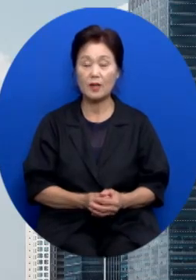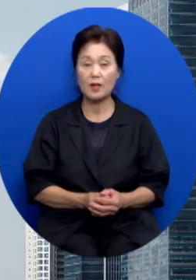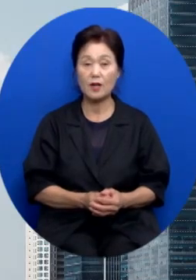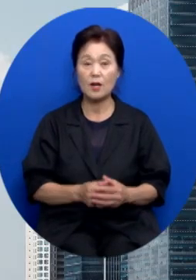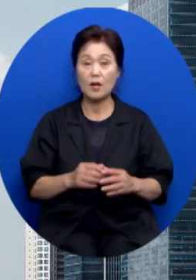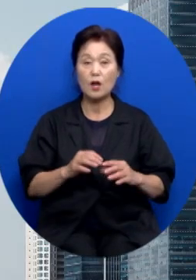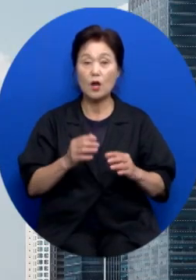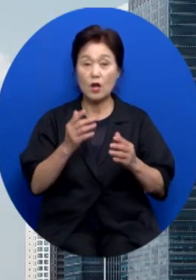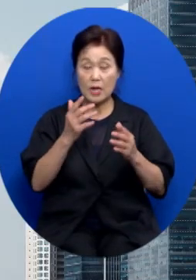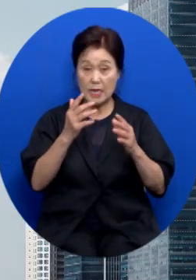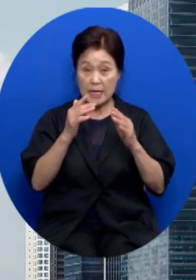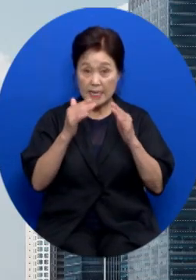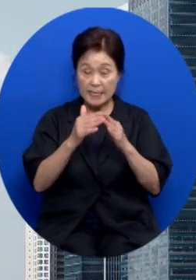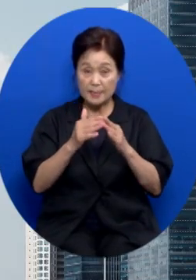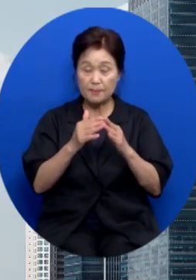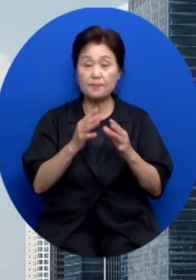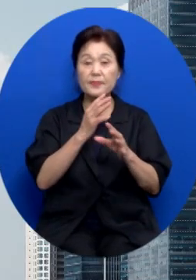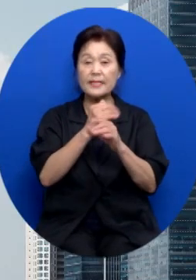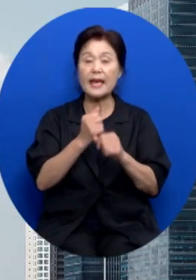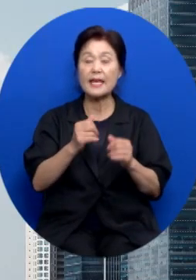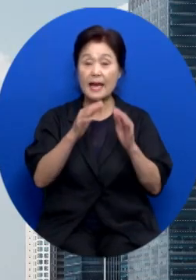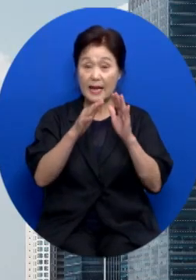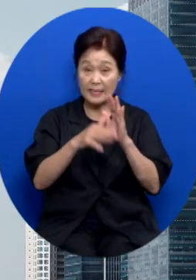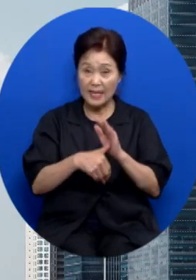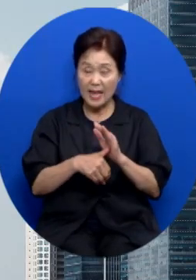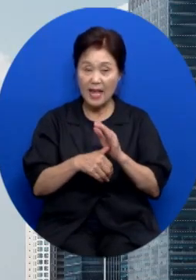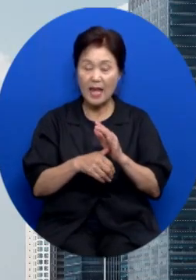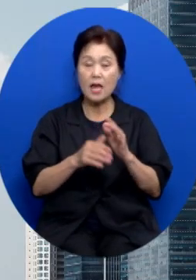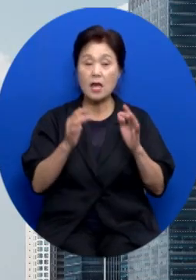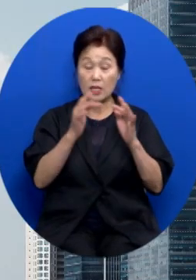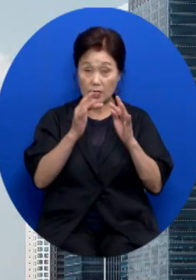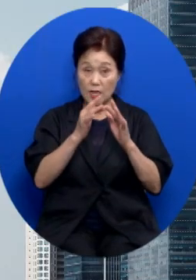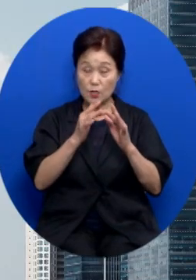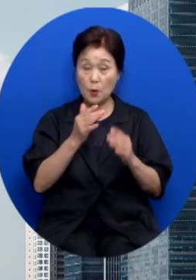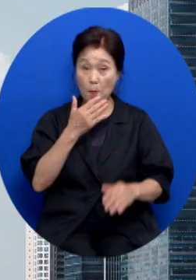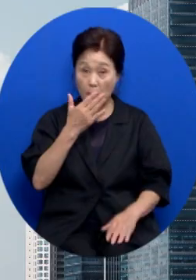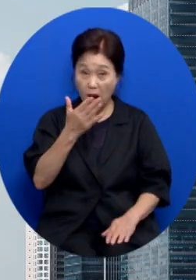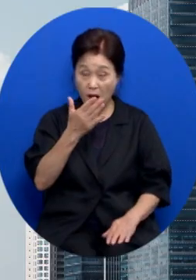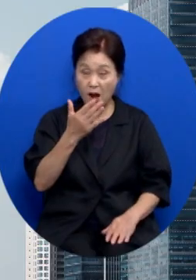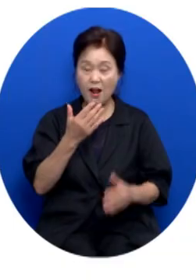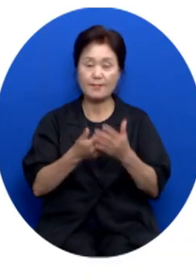국토교통부가 주택 임대차 계약 신고를 모바일로 가능할 수 있도록 개선합니다.